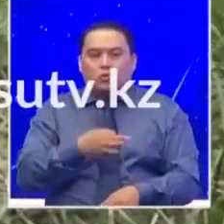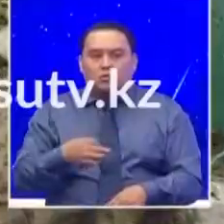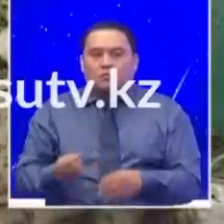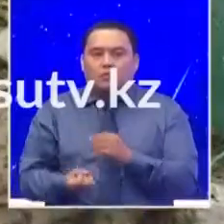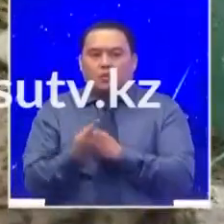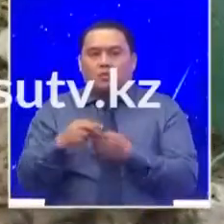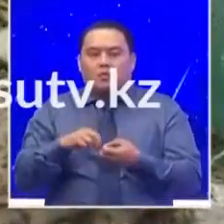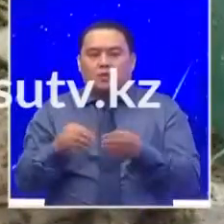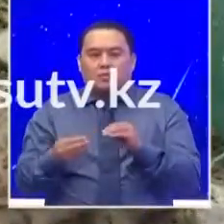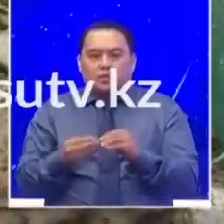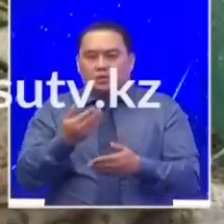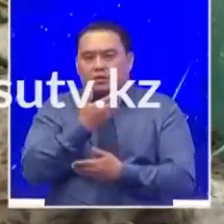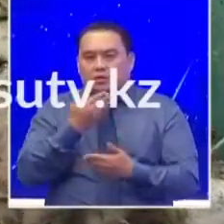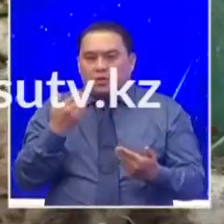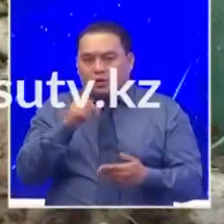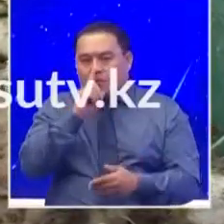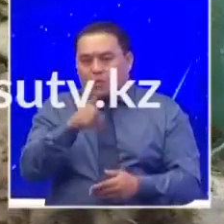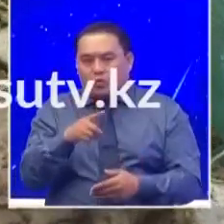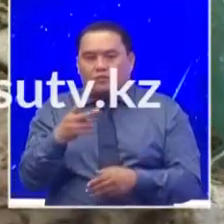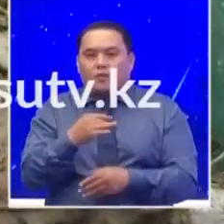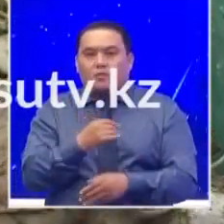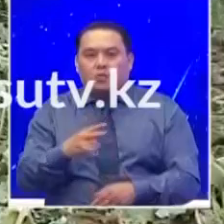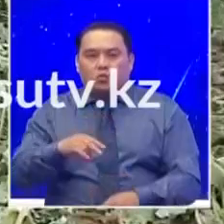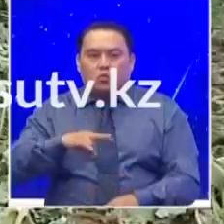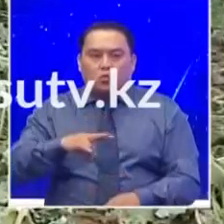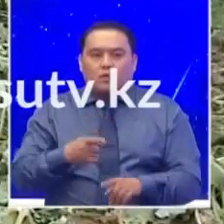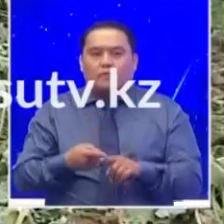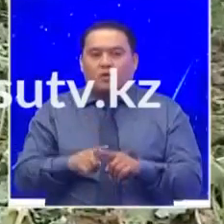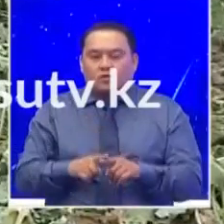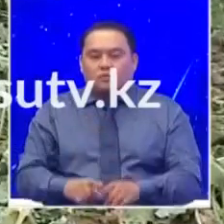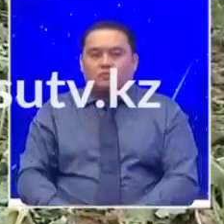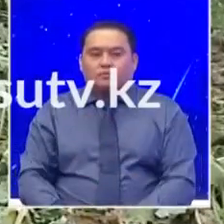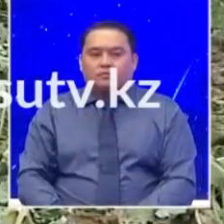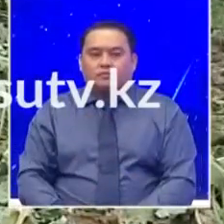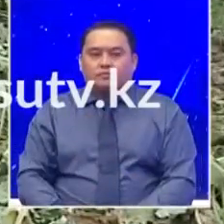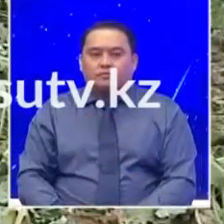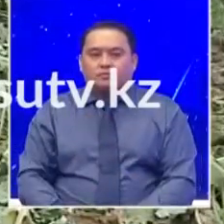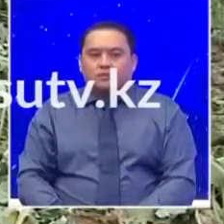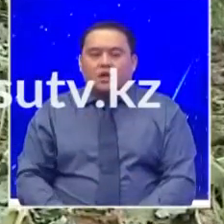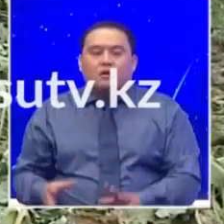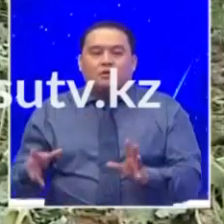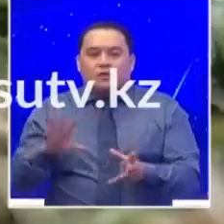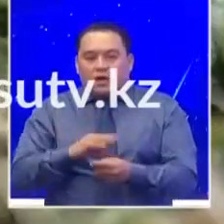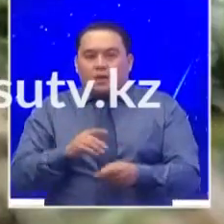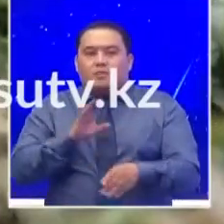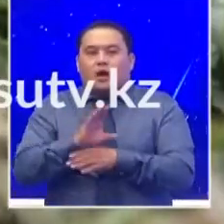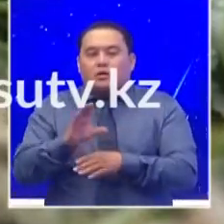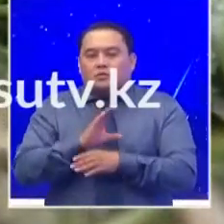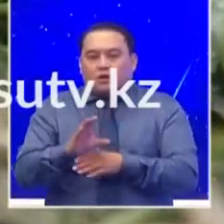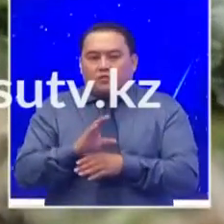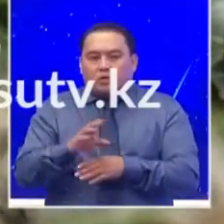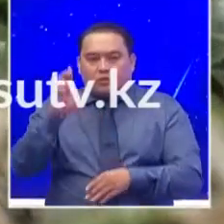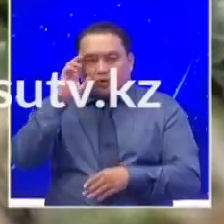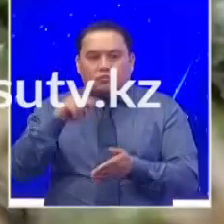возникнет проблем с достижением поставленного тоннажа в 2 миллиона тонн, резюмировал аким области. К слову, в целом производство сахарной свеклы в